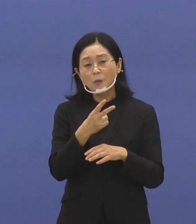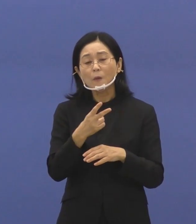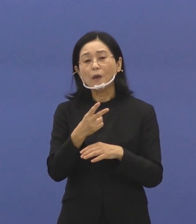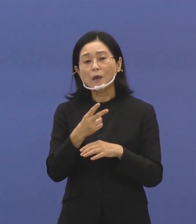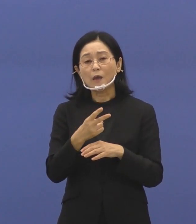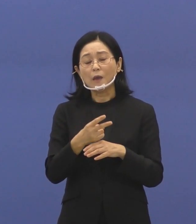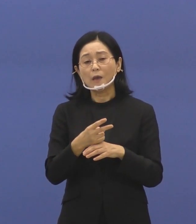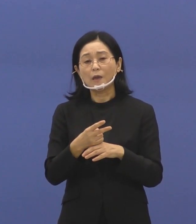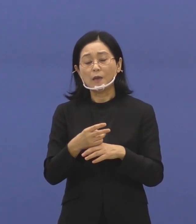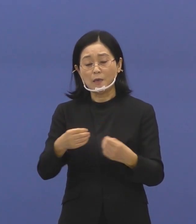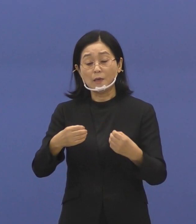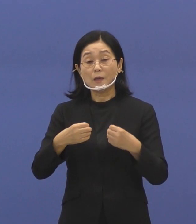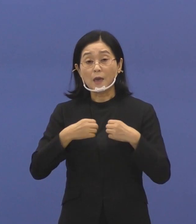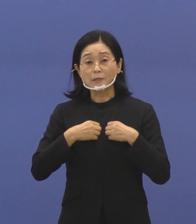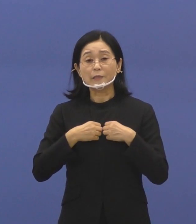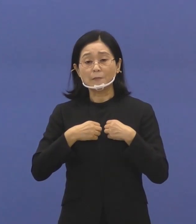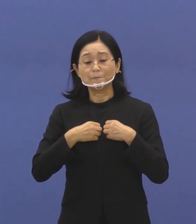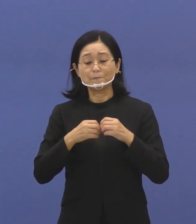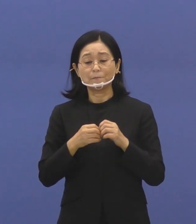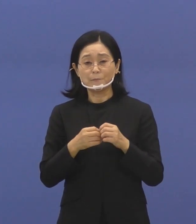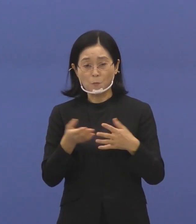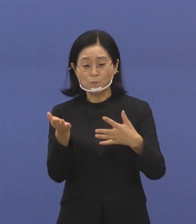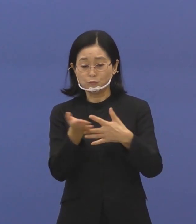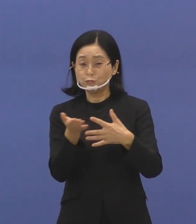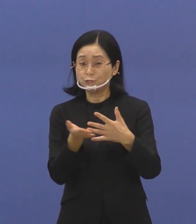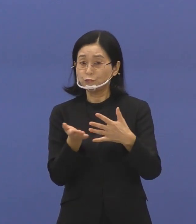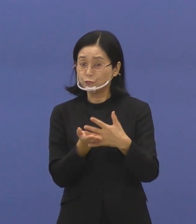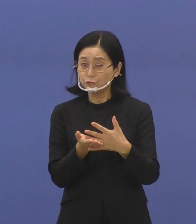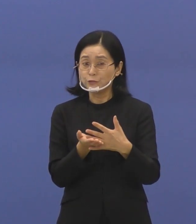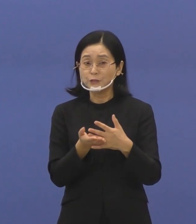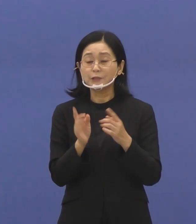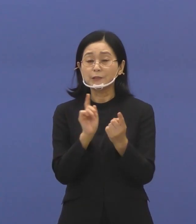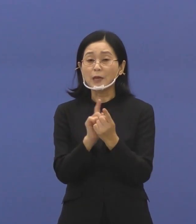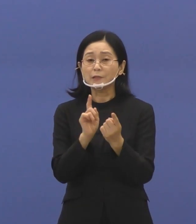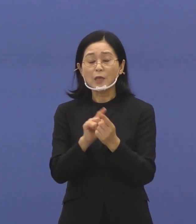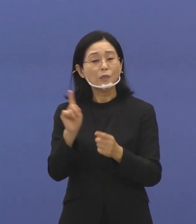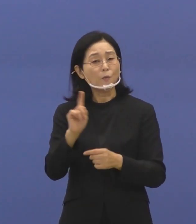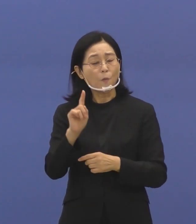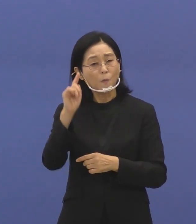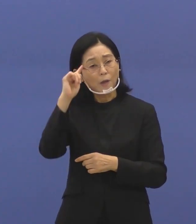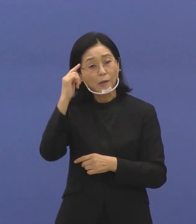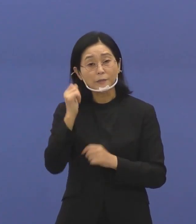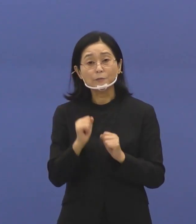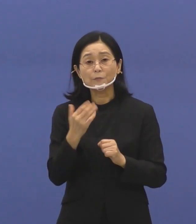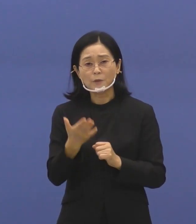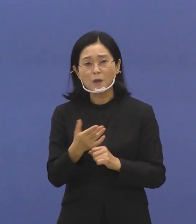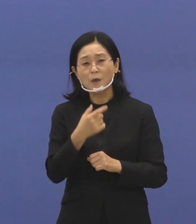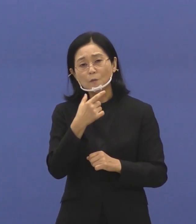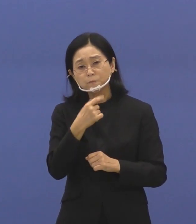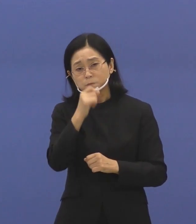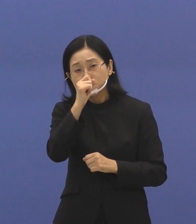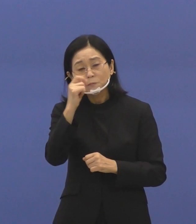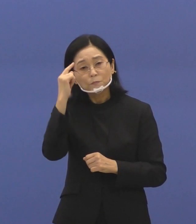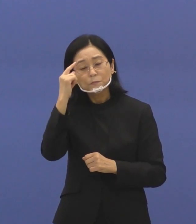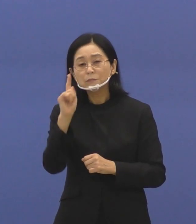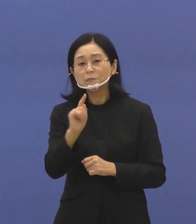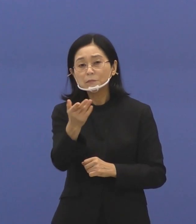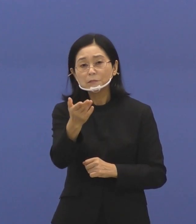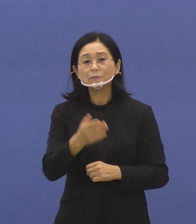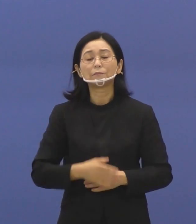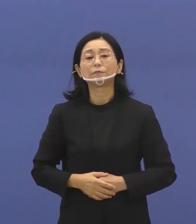染法上の分類というところ、どのようにお考えになっているのか、どのような形が望ましいと考えていらっしゃるのか、お聞かせいただけ